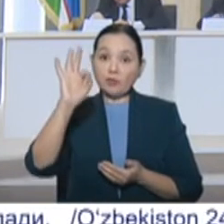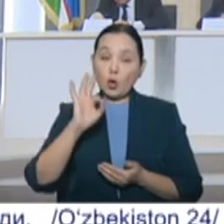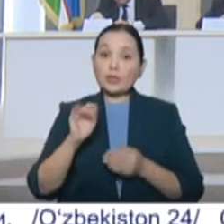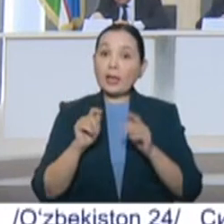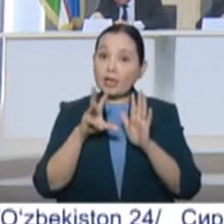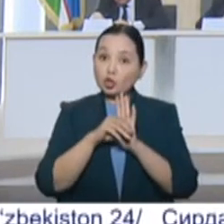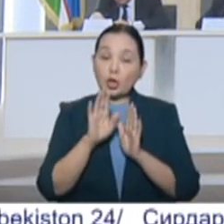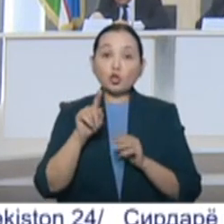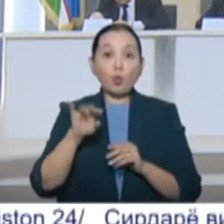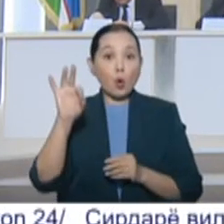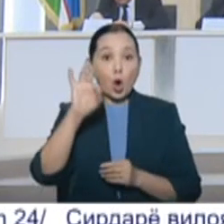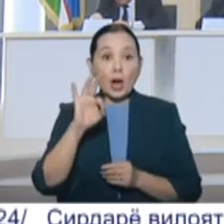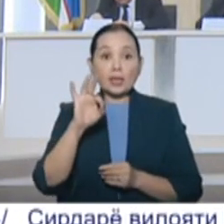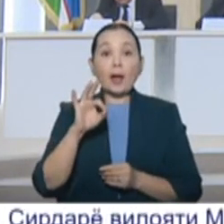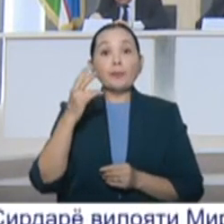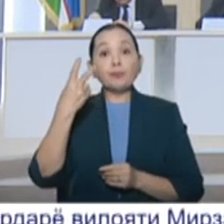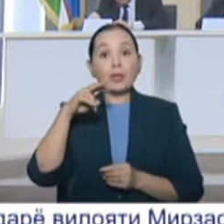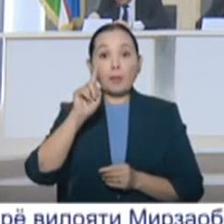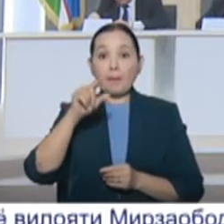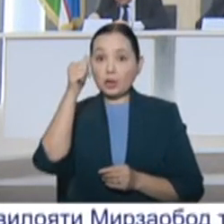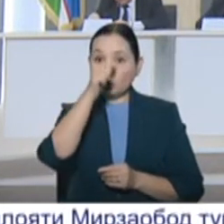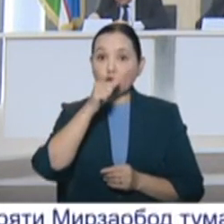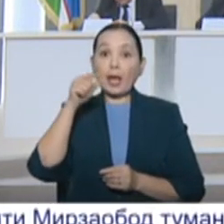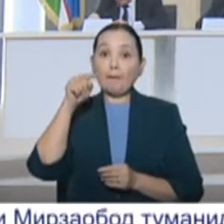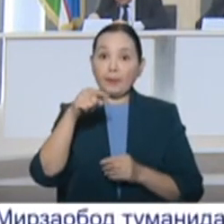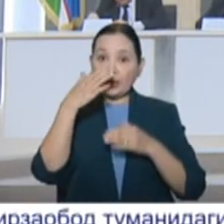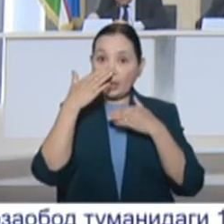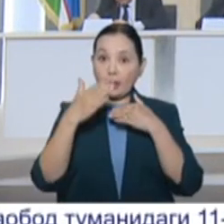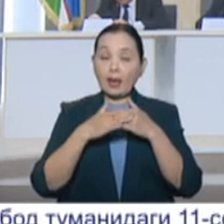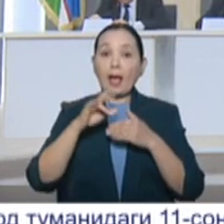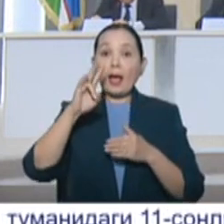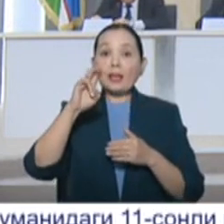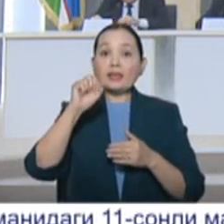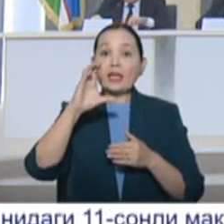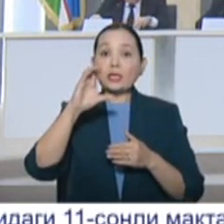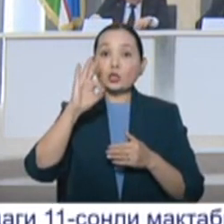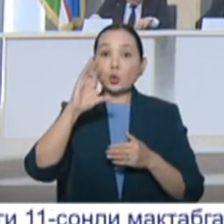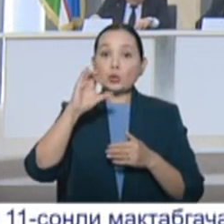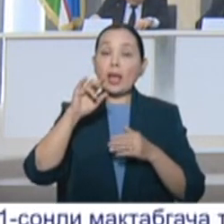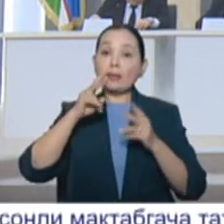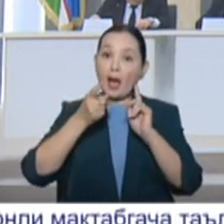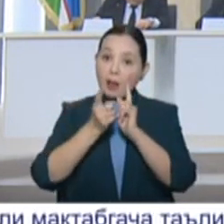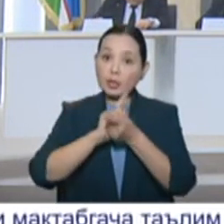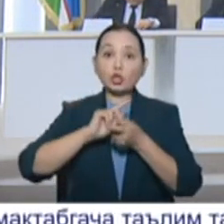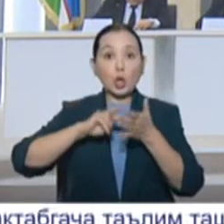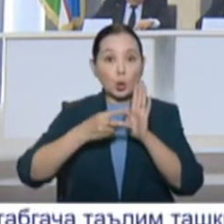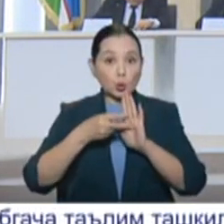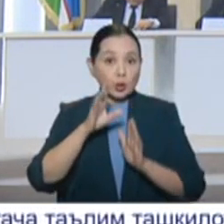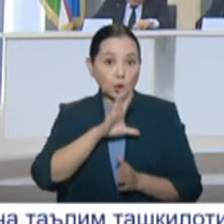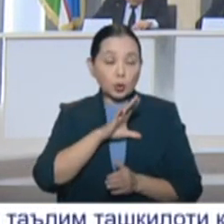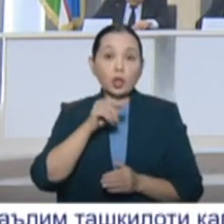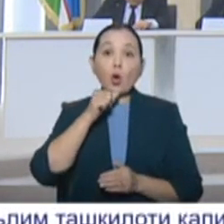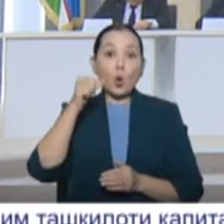tashkil qilyapti. Shu borada 21 yilning o'zida 1000 taga yaqin nasoslarni almashtirish ko'zda tutilgan hamda